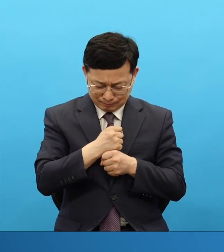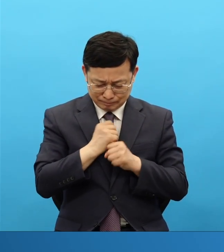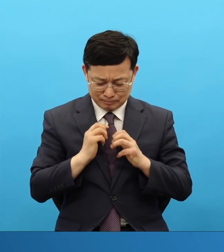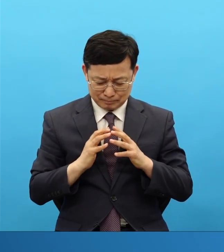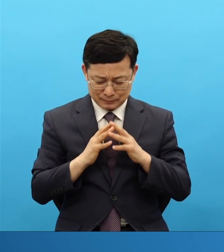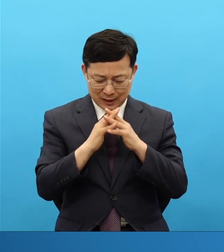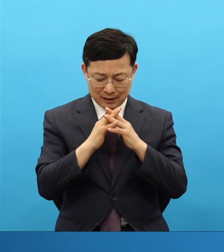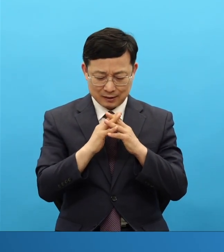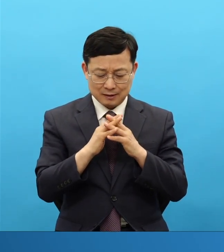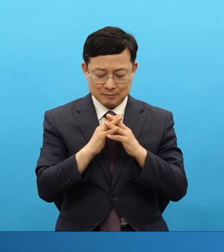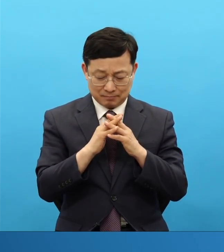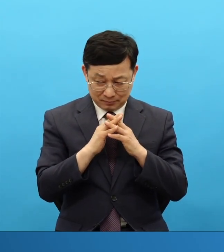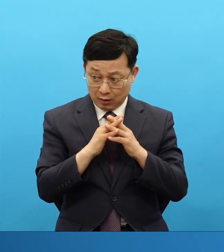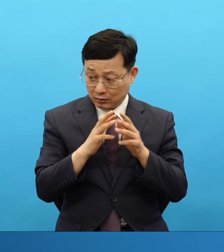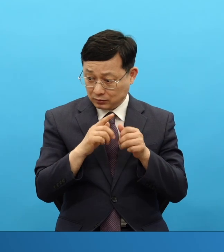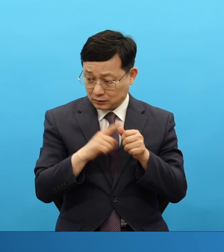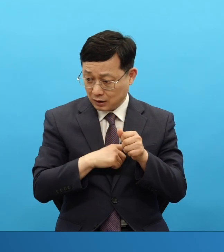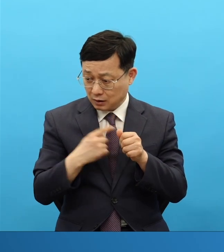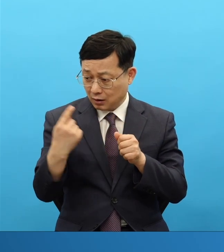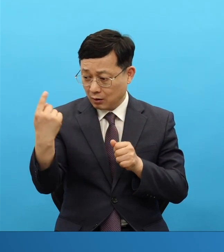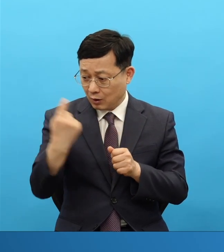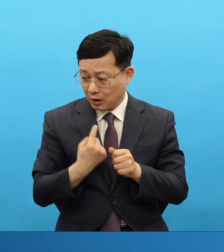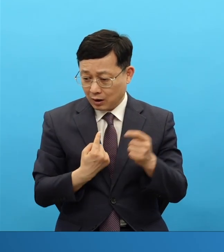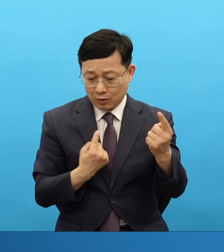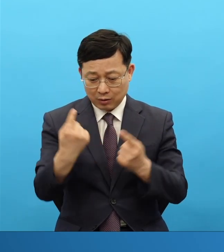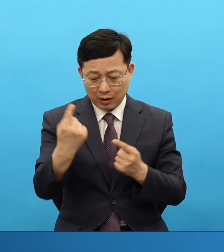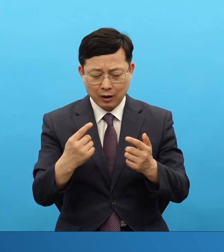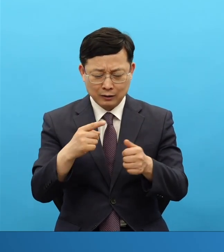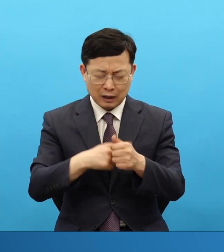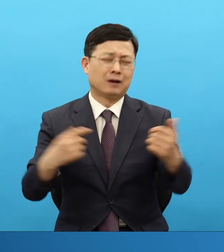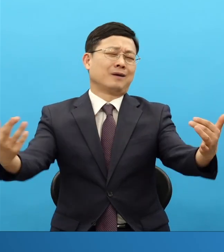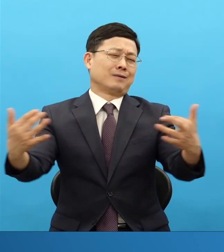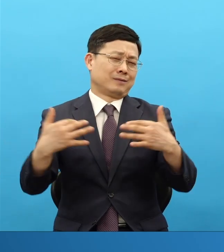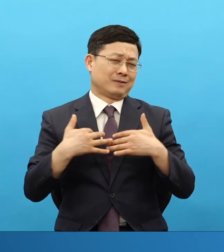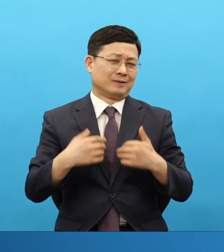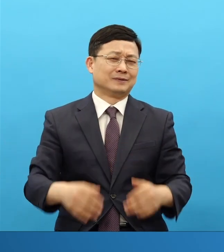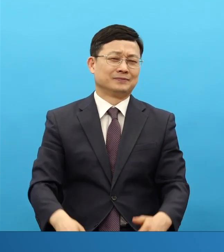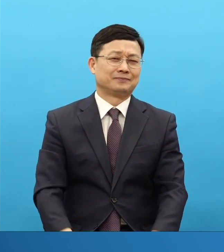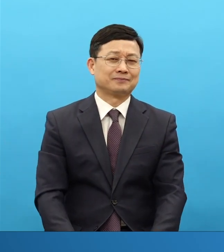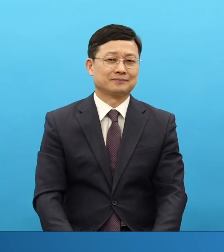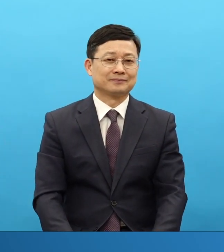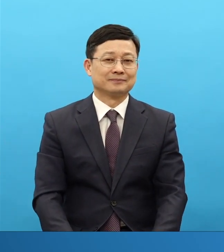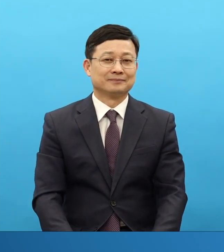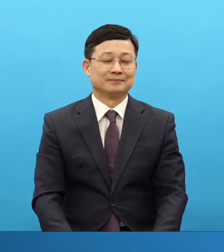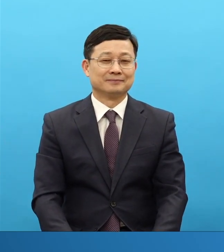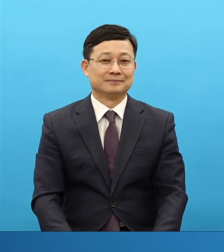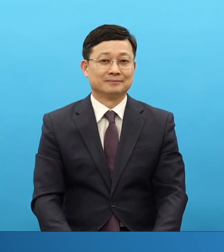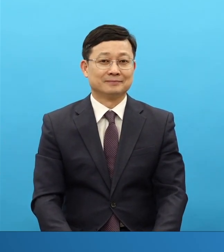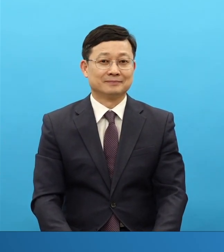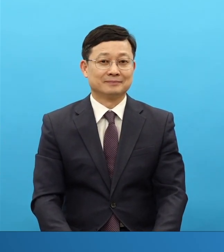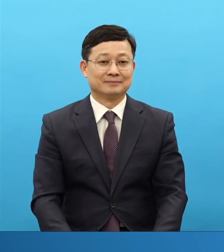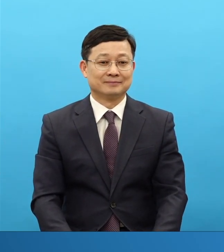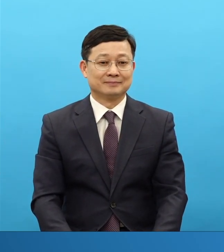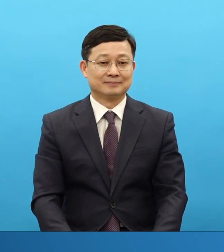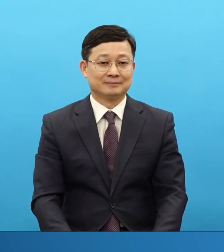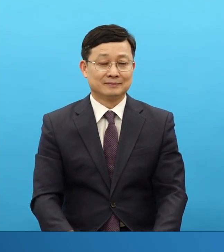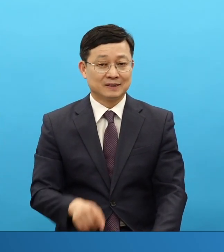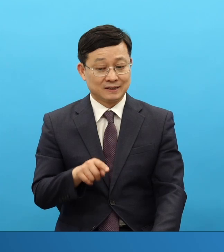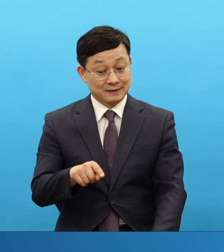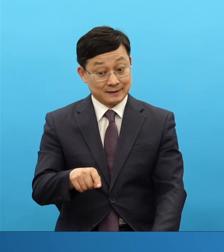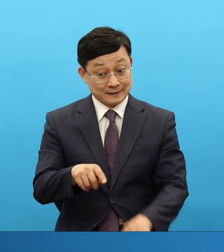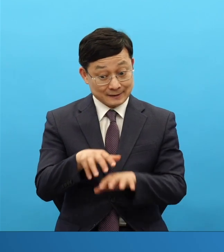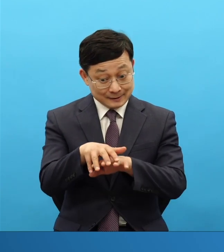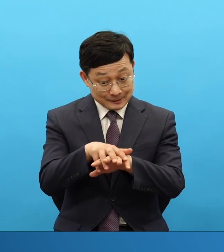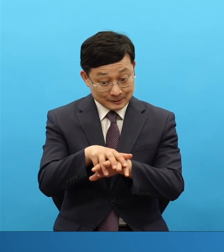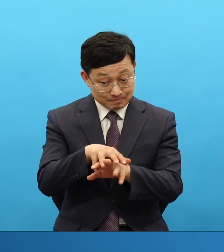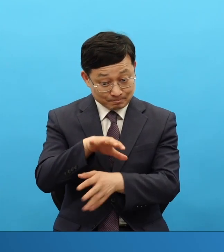만들고 있으면 오지 말아 해도 와요. And if you make this, then even if you tell them not to come, they will. 이걸 가지고 적어도 한 70군데 영향장애를